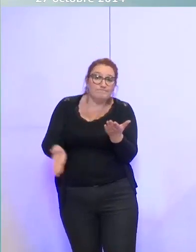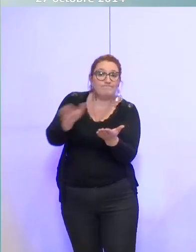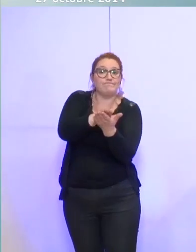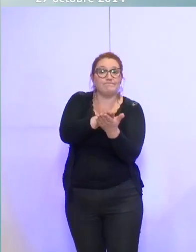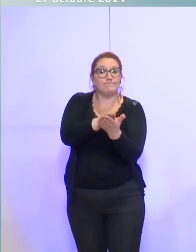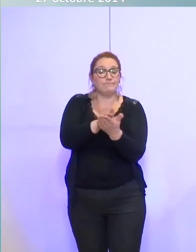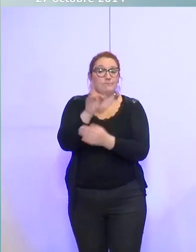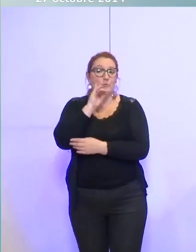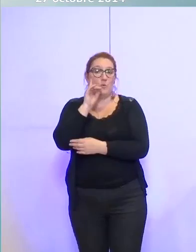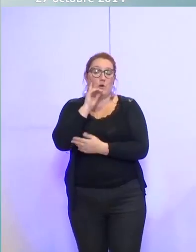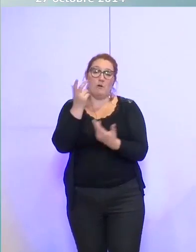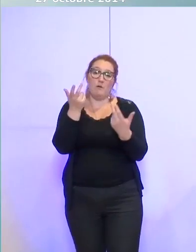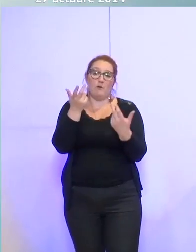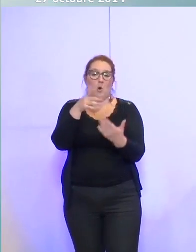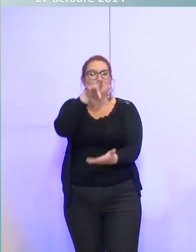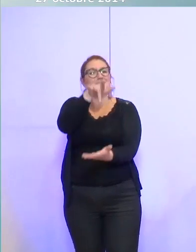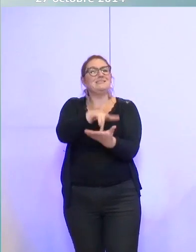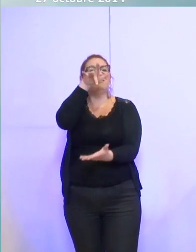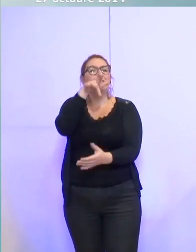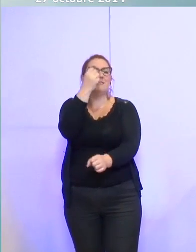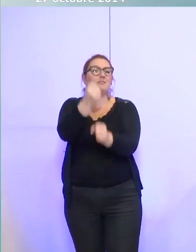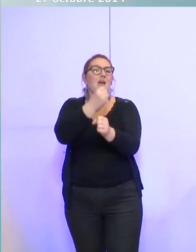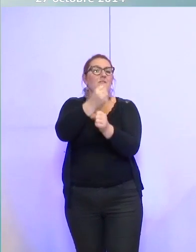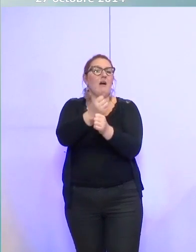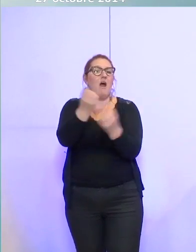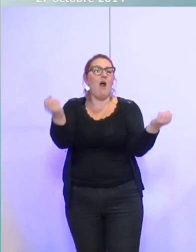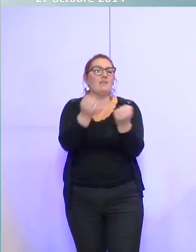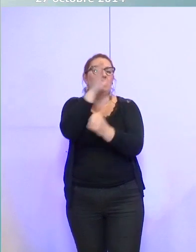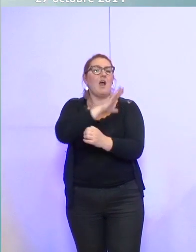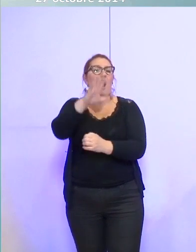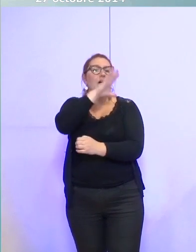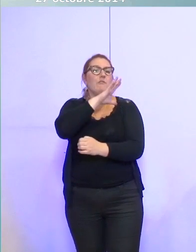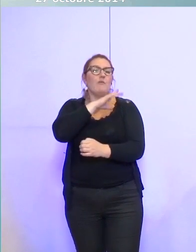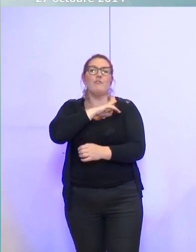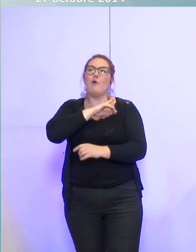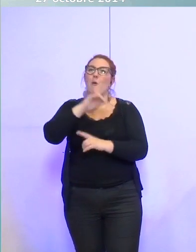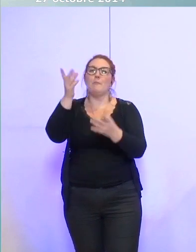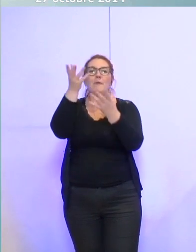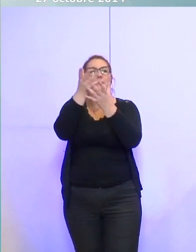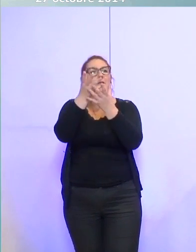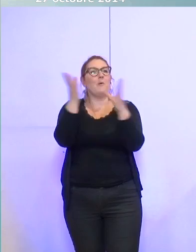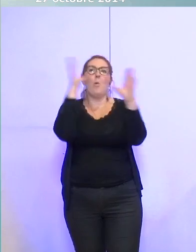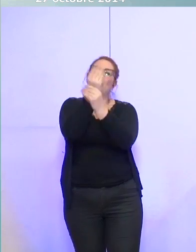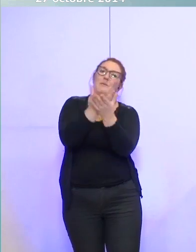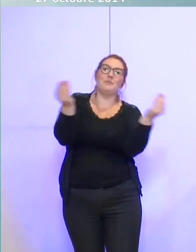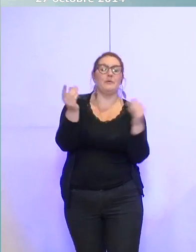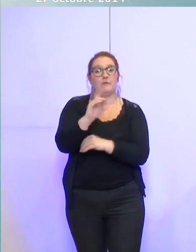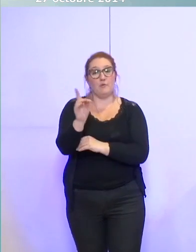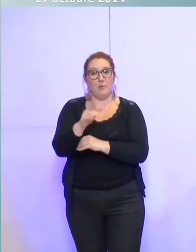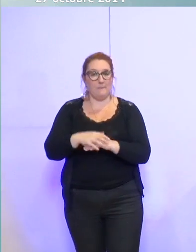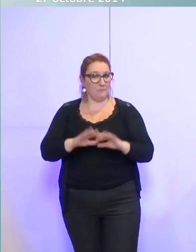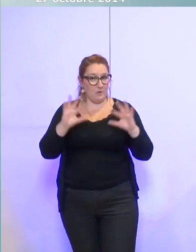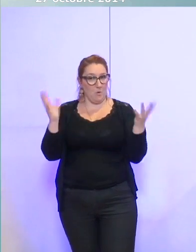perdre la mémoire sur l'activité du site. Comment cela est possible ? Il est proposé de demander une